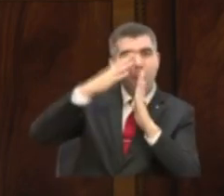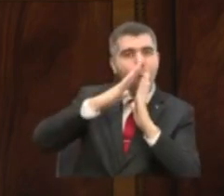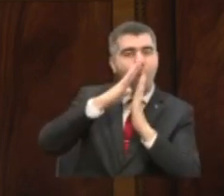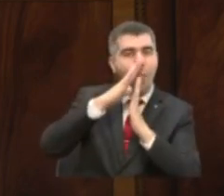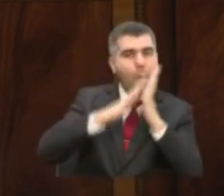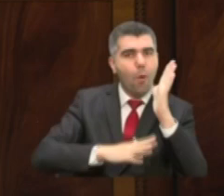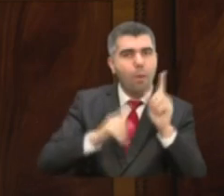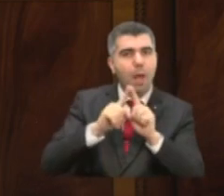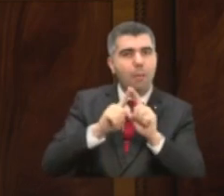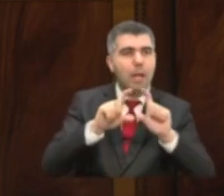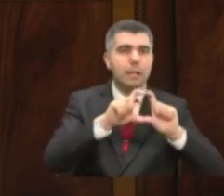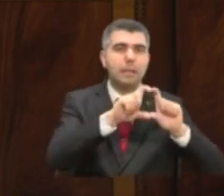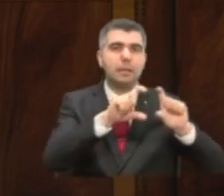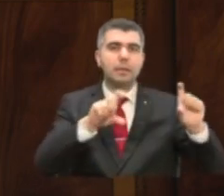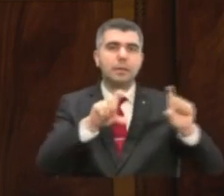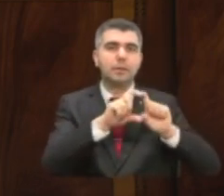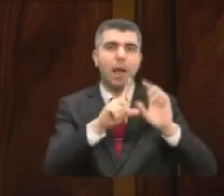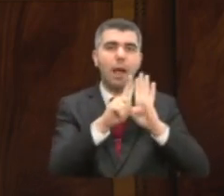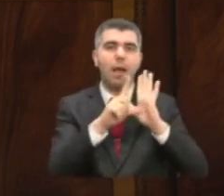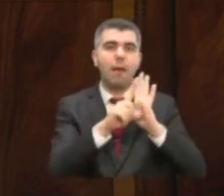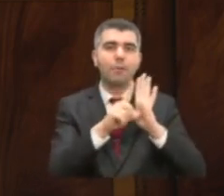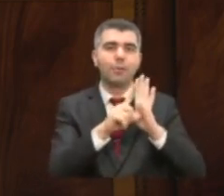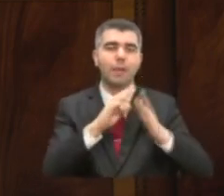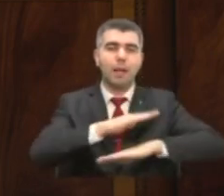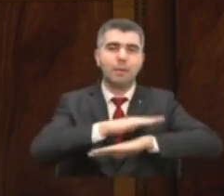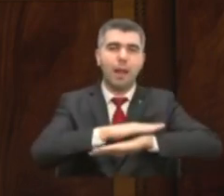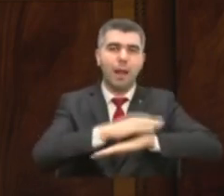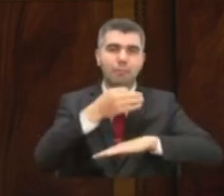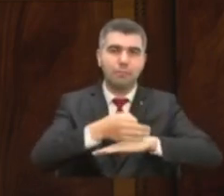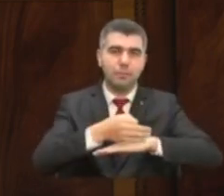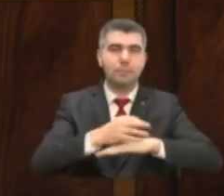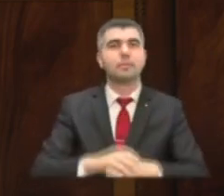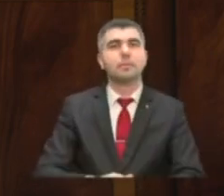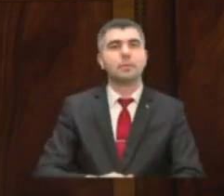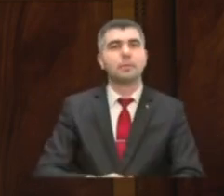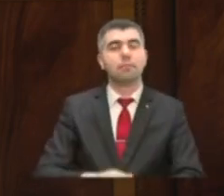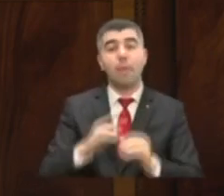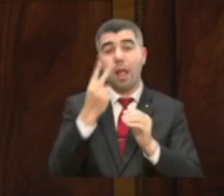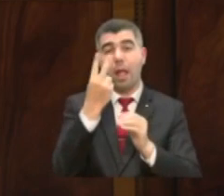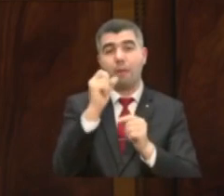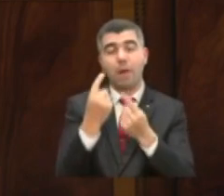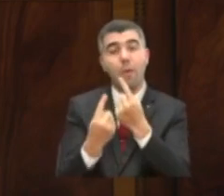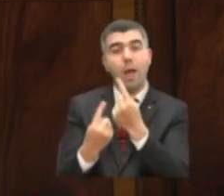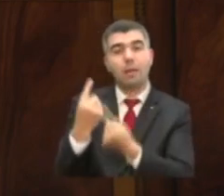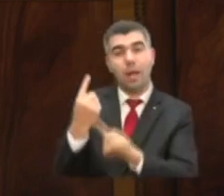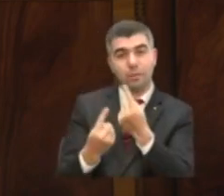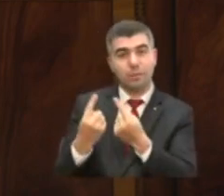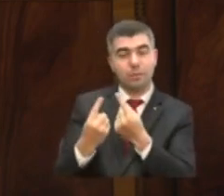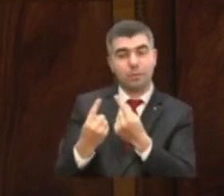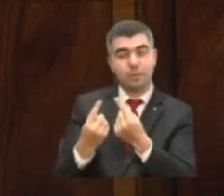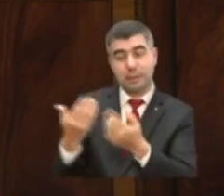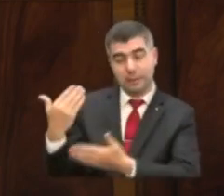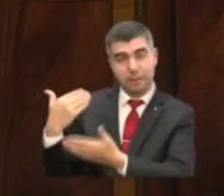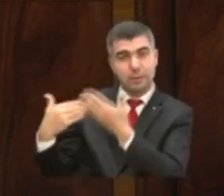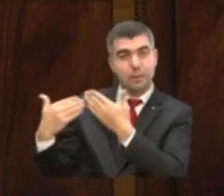هي الديمقراطية، وسبق السيد نائب أن أشار إلى هذا الكلام سنة 2011، واليوم كما الأمس